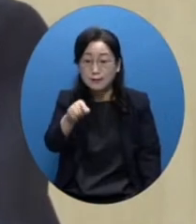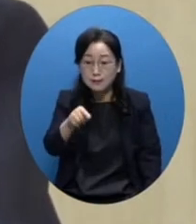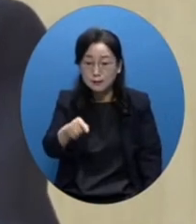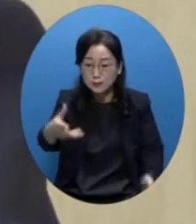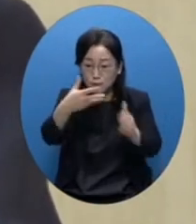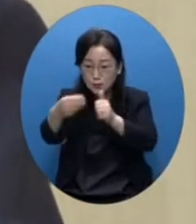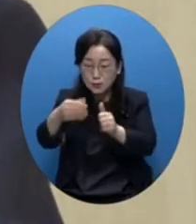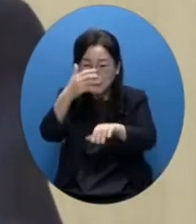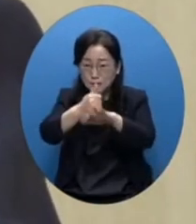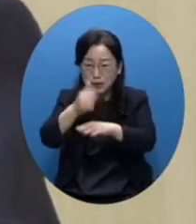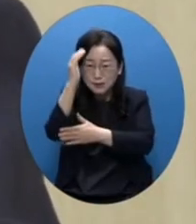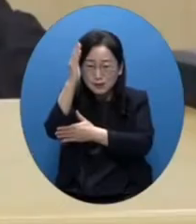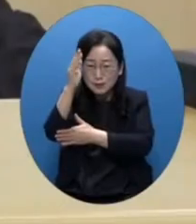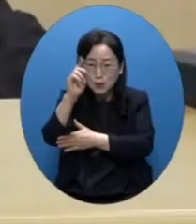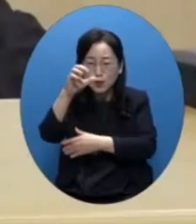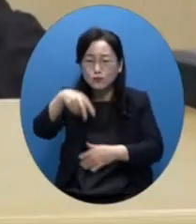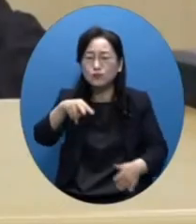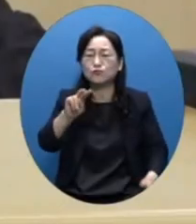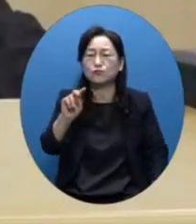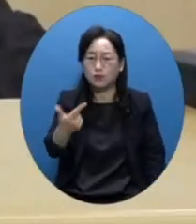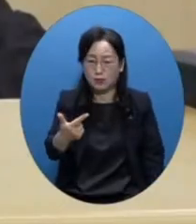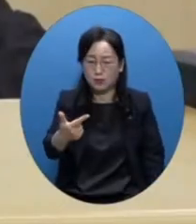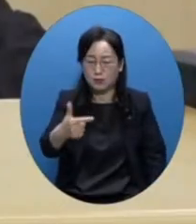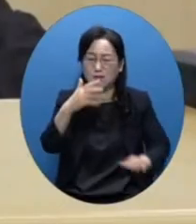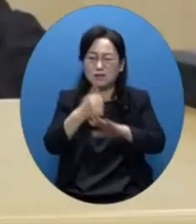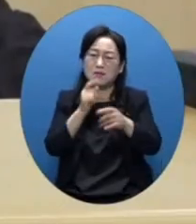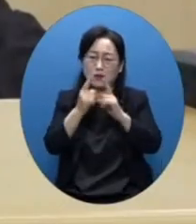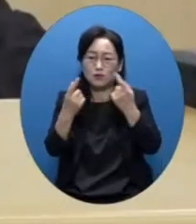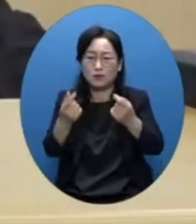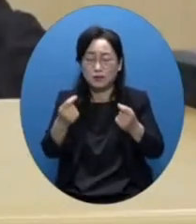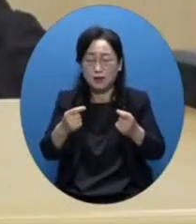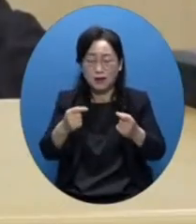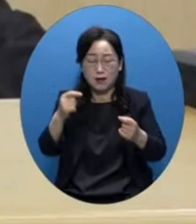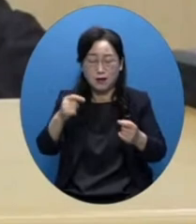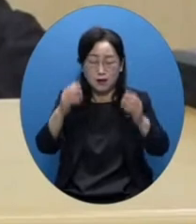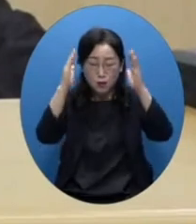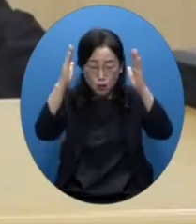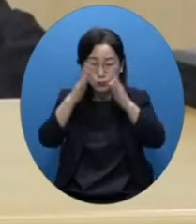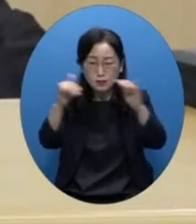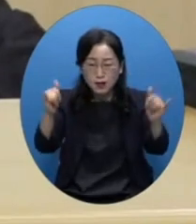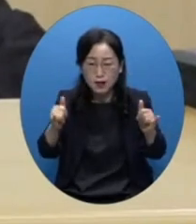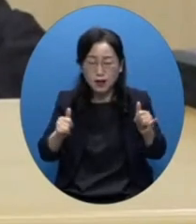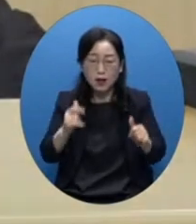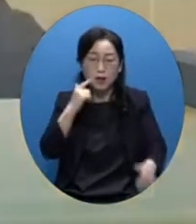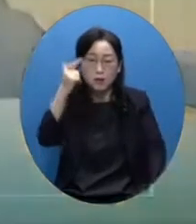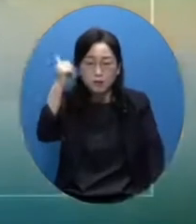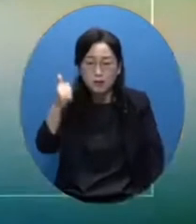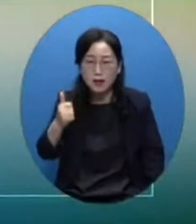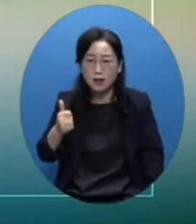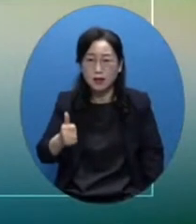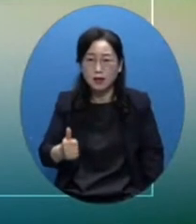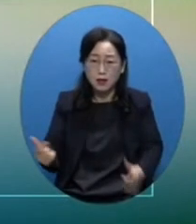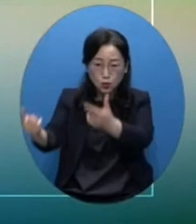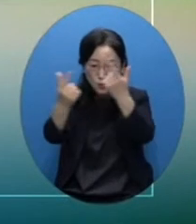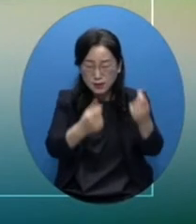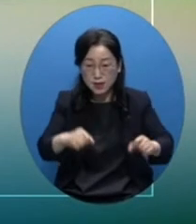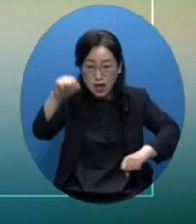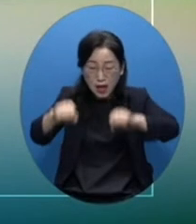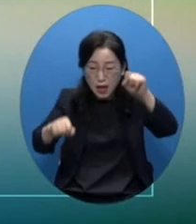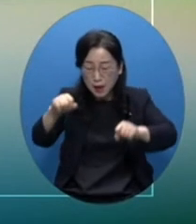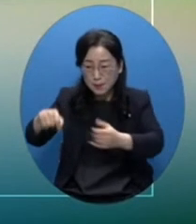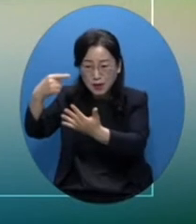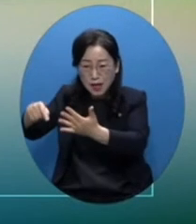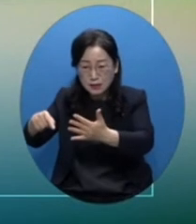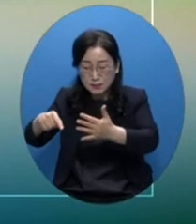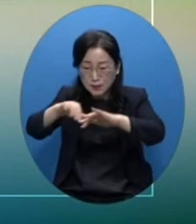유언과 도 같았습니다 학자나 목사나 행동과 가르침이 나눠서 는 나뉘어서 는 안